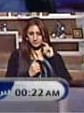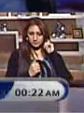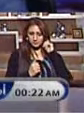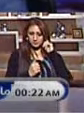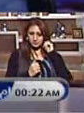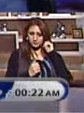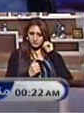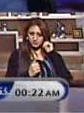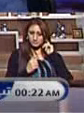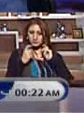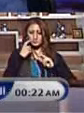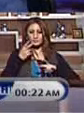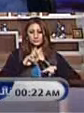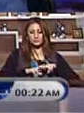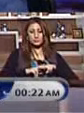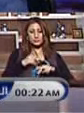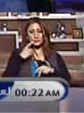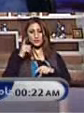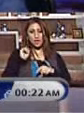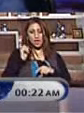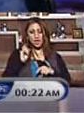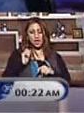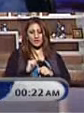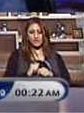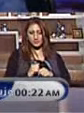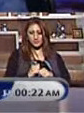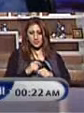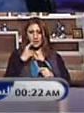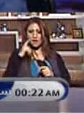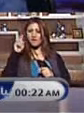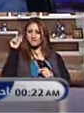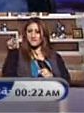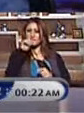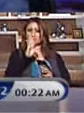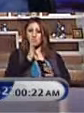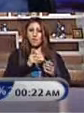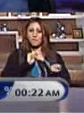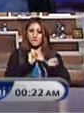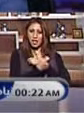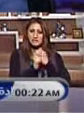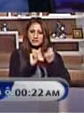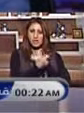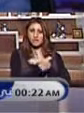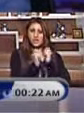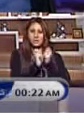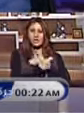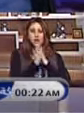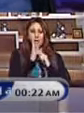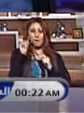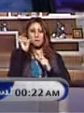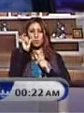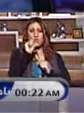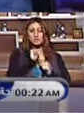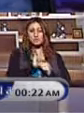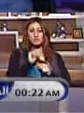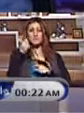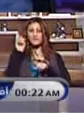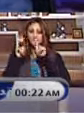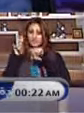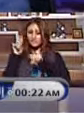خطيبا قال يا معشر قريش لا تكونوا اخر من اسلم واول من كفر فثب الناس الى رشدهم